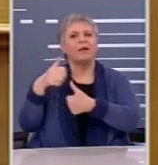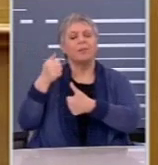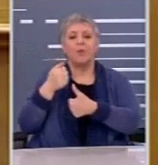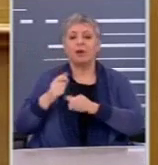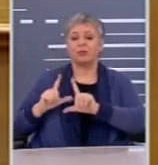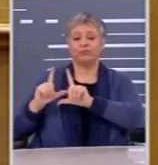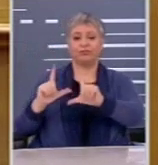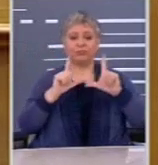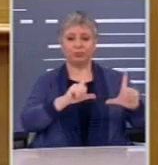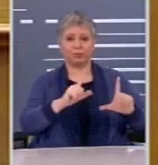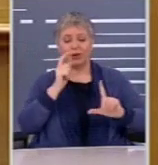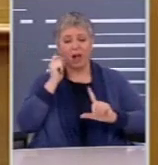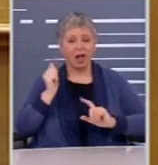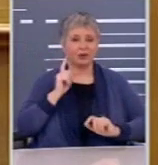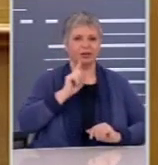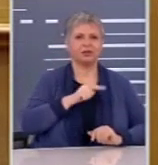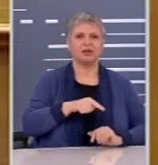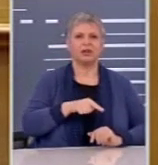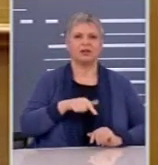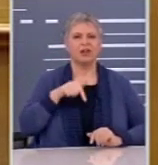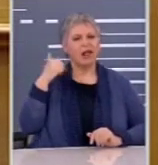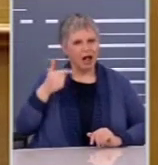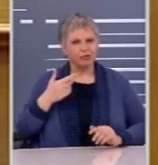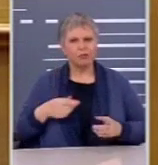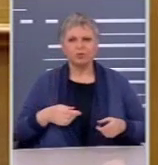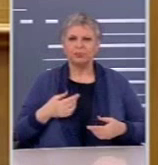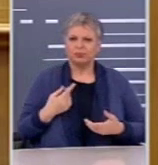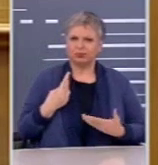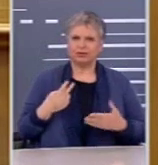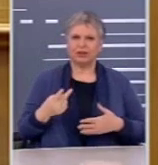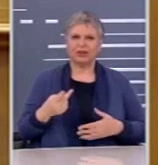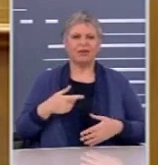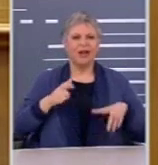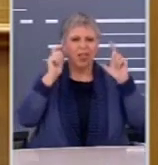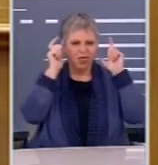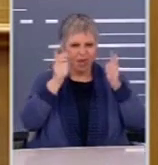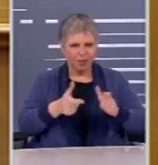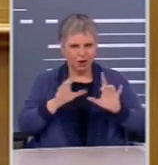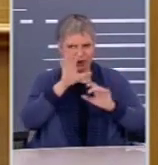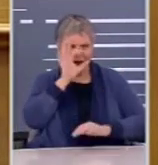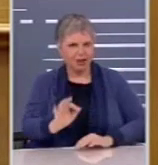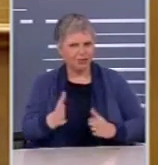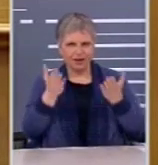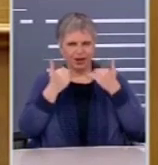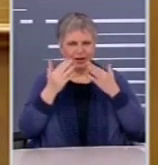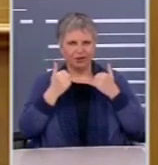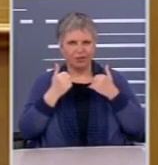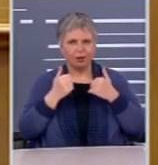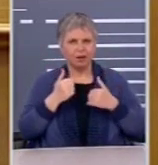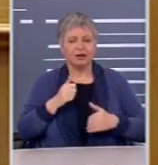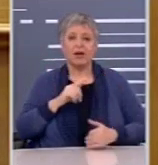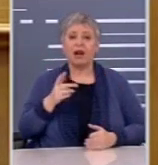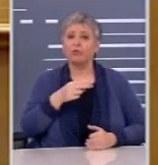και τις γυναίκες συνιστούν το βαθύ δημοκρατικό έλλειμμα. Όμως δεν είναι μόνο υπόθεση της